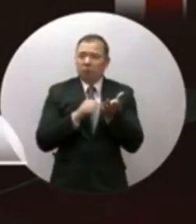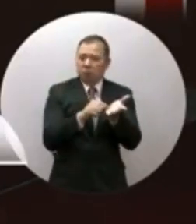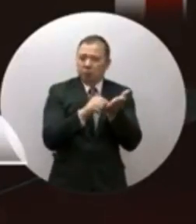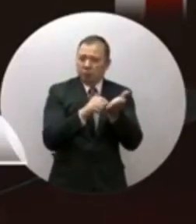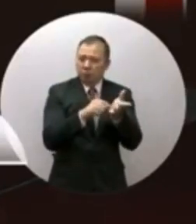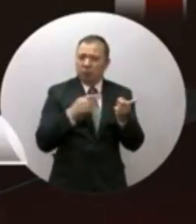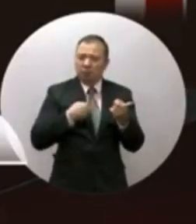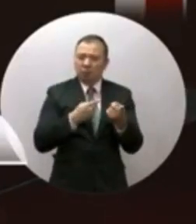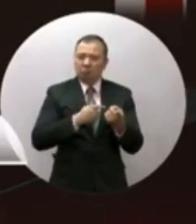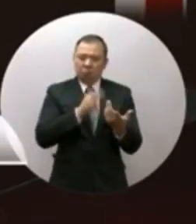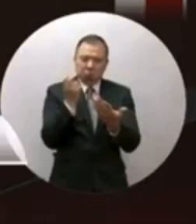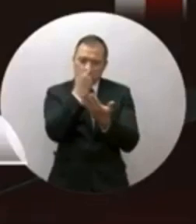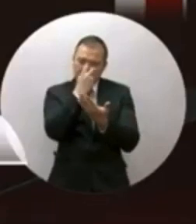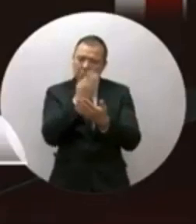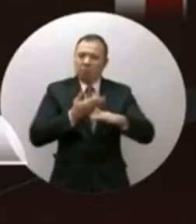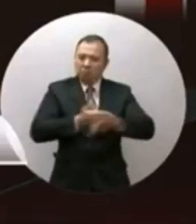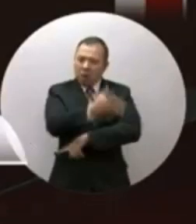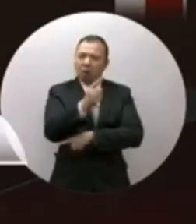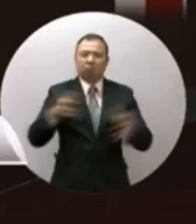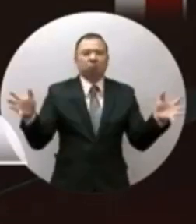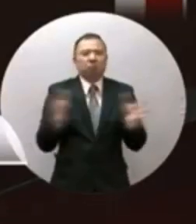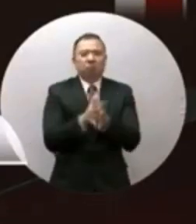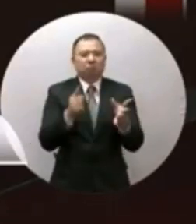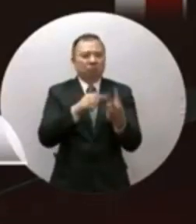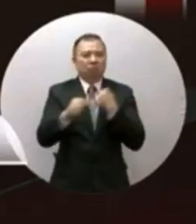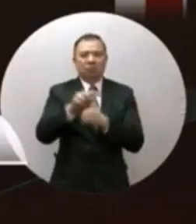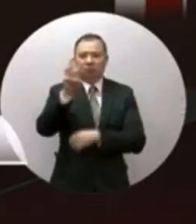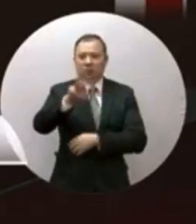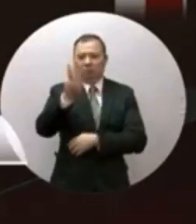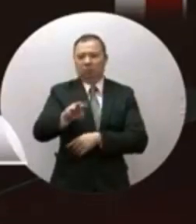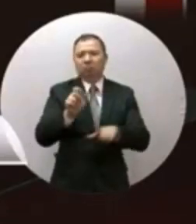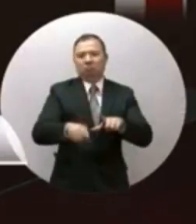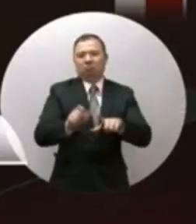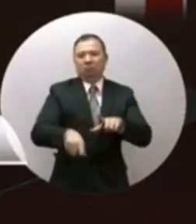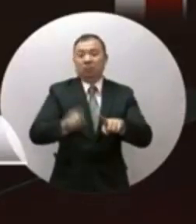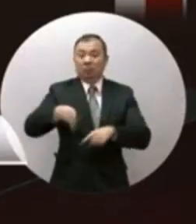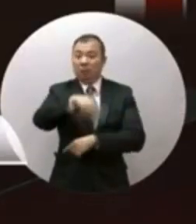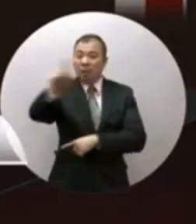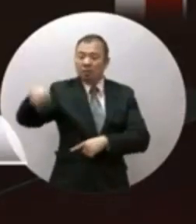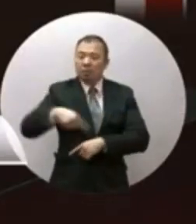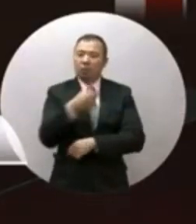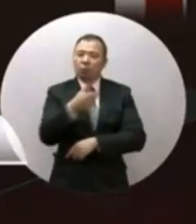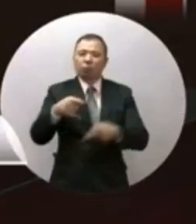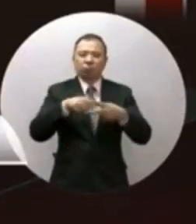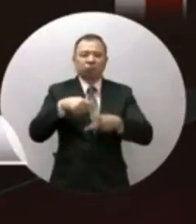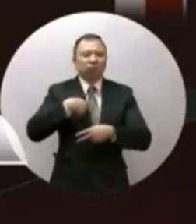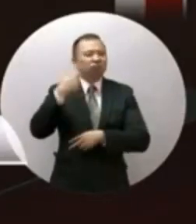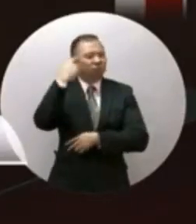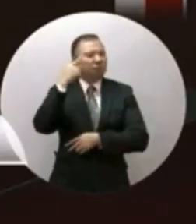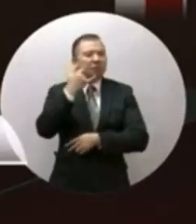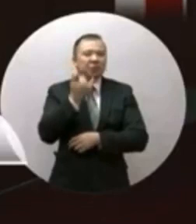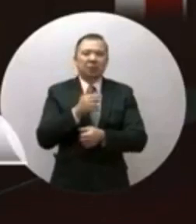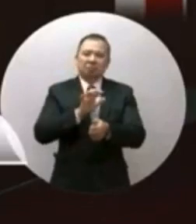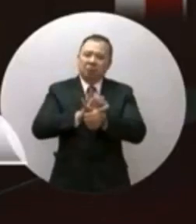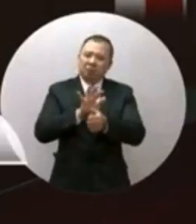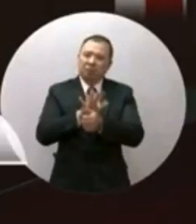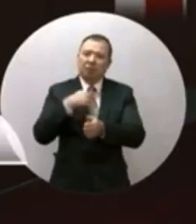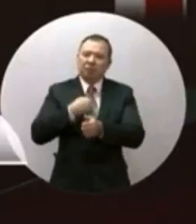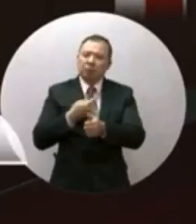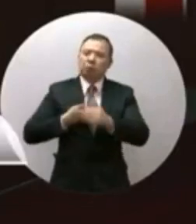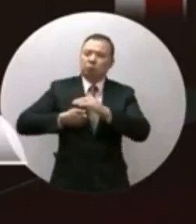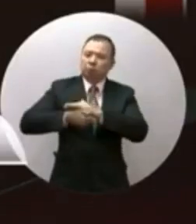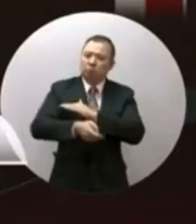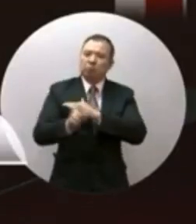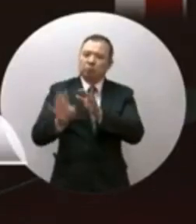达3000家，也让各企业所属的员工也因此可以继续安